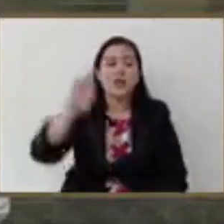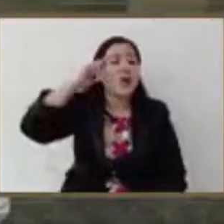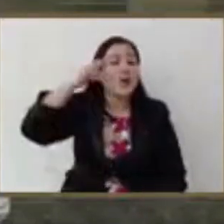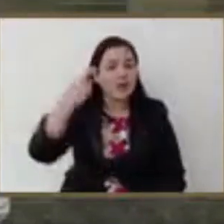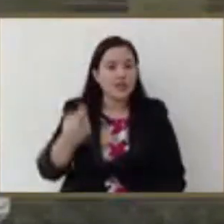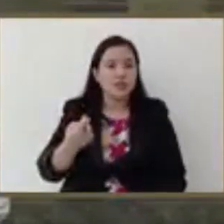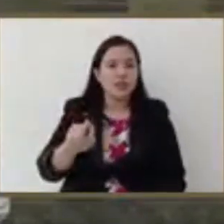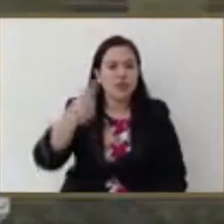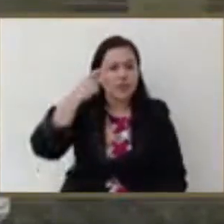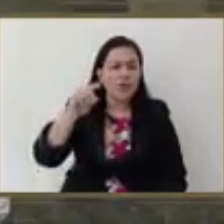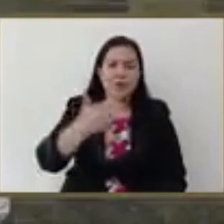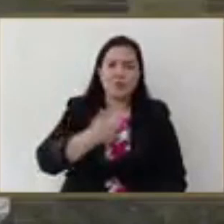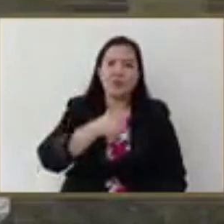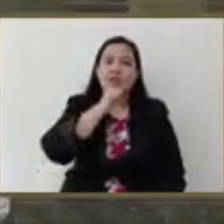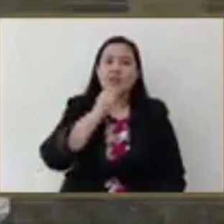mas nakakatanda sa akin.